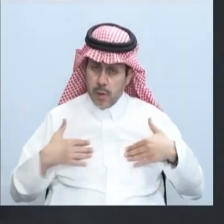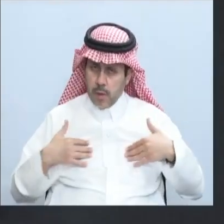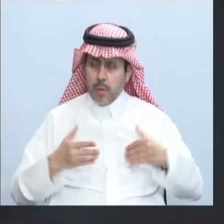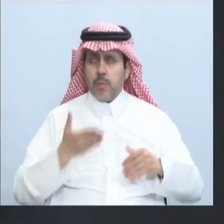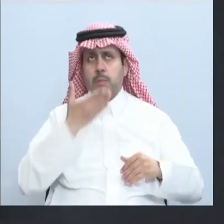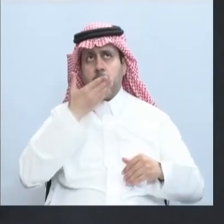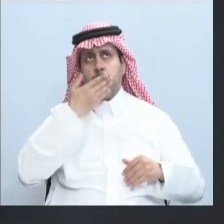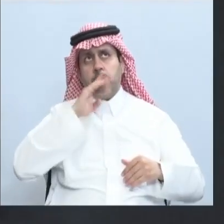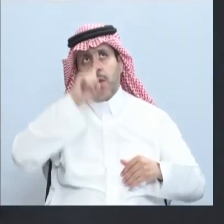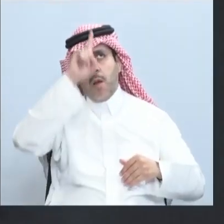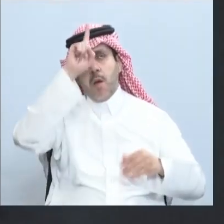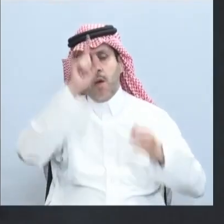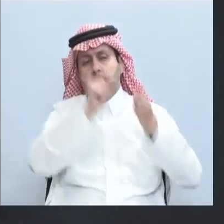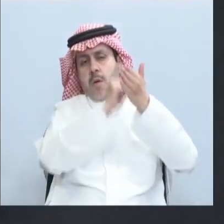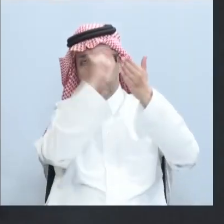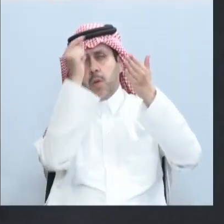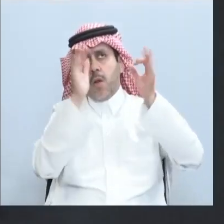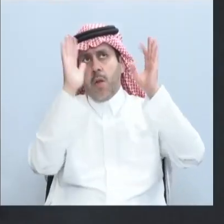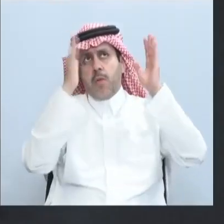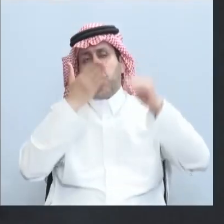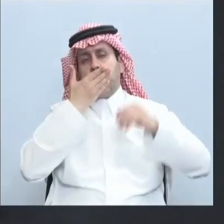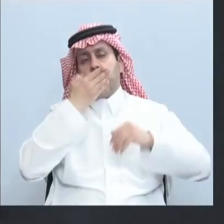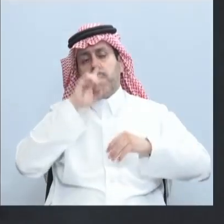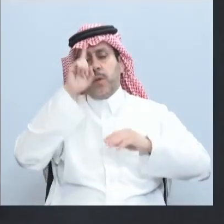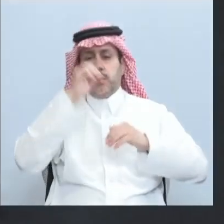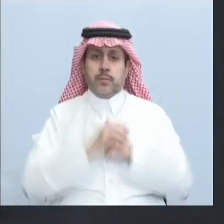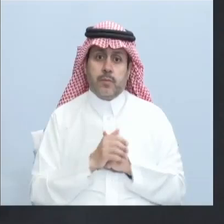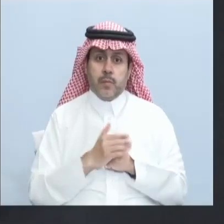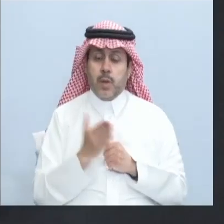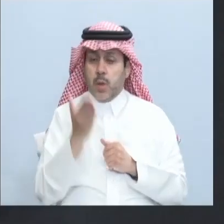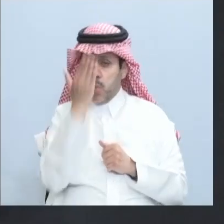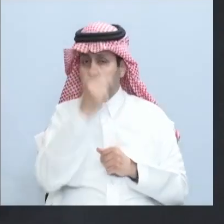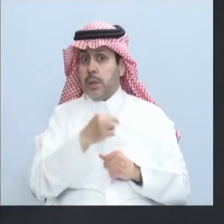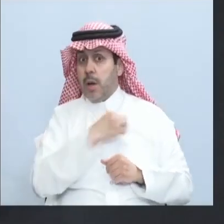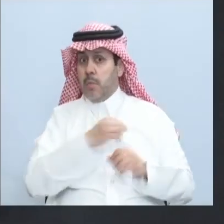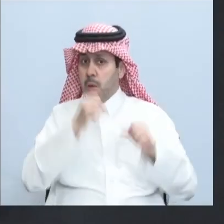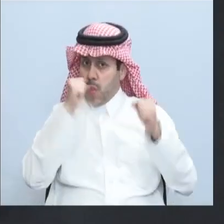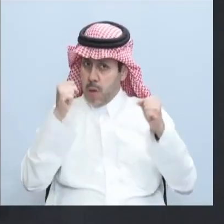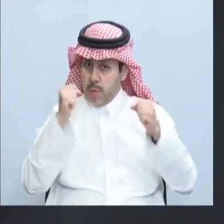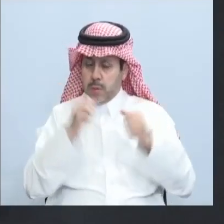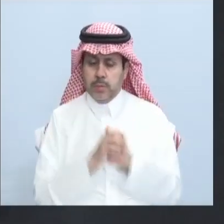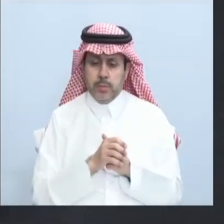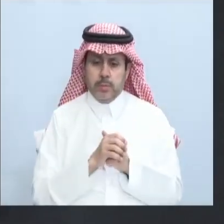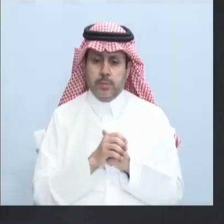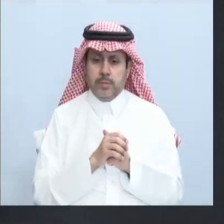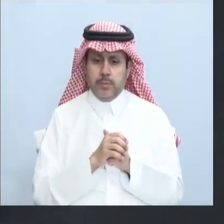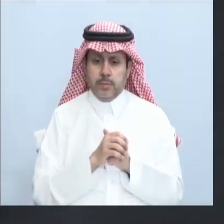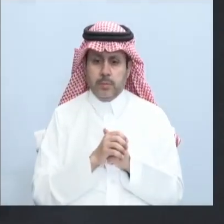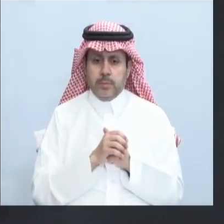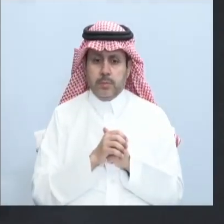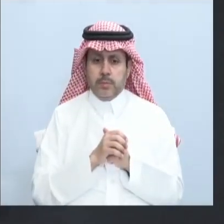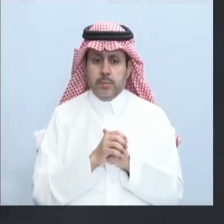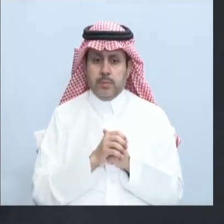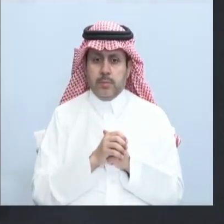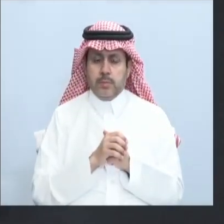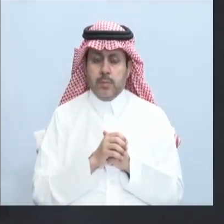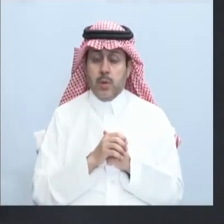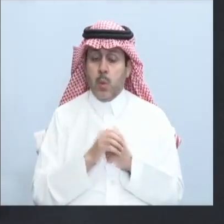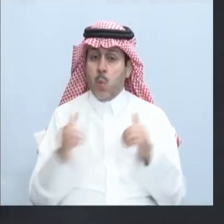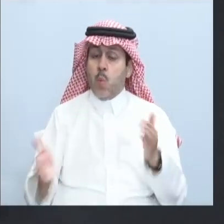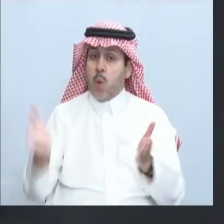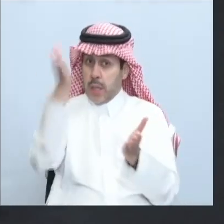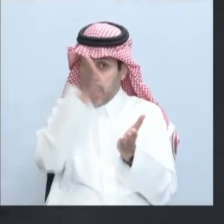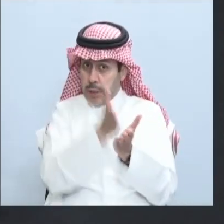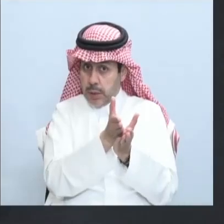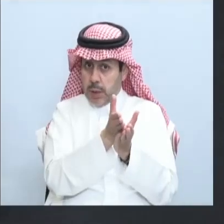بقضاء الله وقدره فهذه من العبادات القلبيه العظيمه وان يهديه